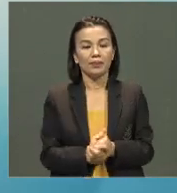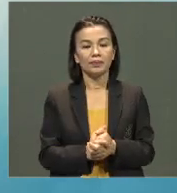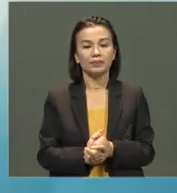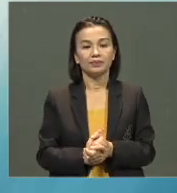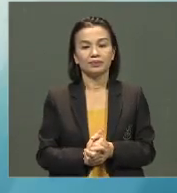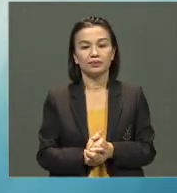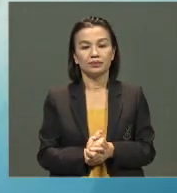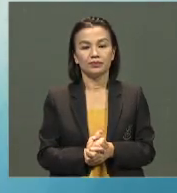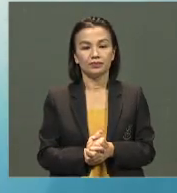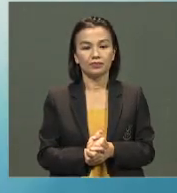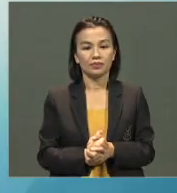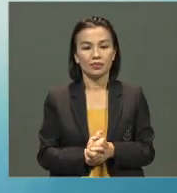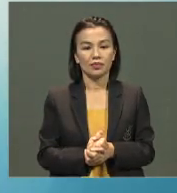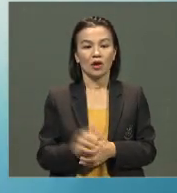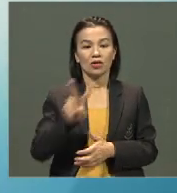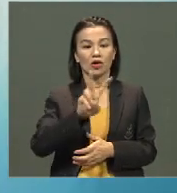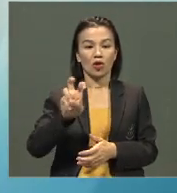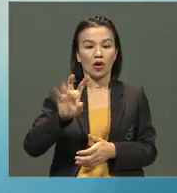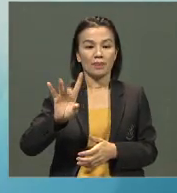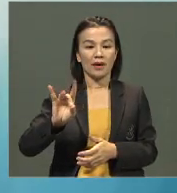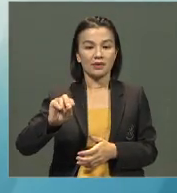รายนะครับอยู่ที่ตัวเลข 283